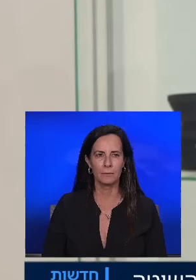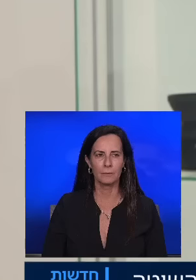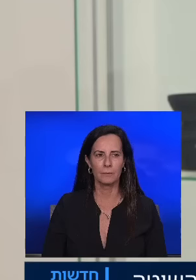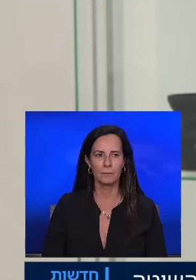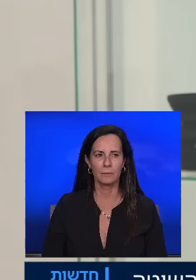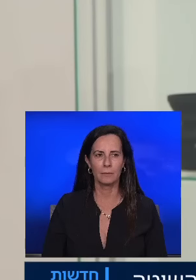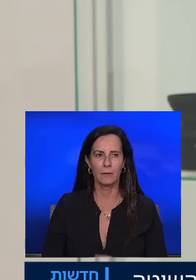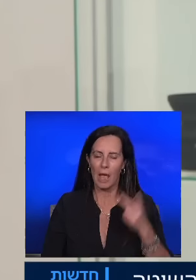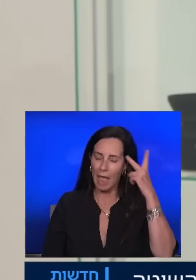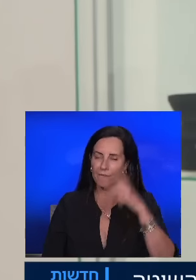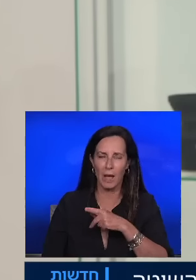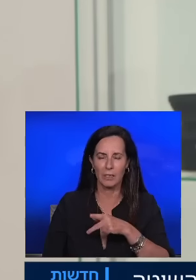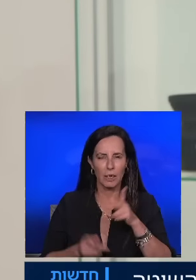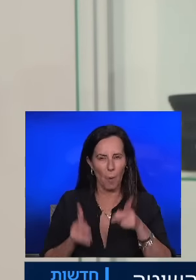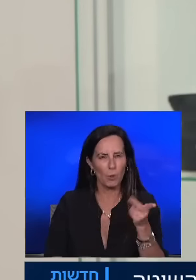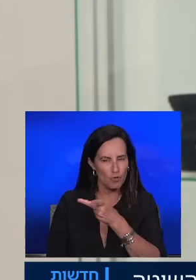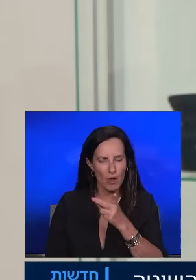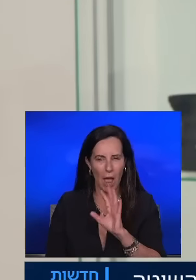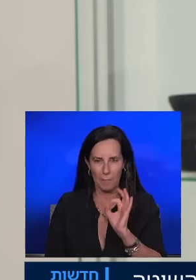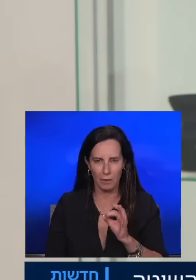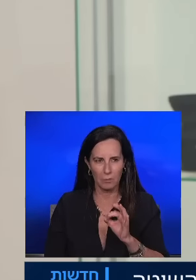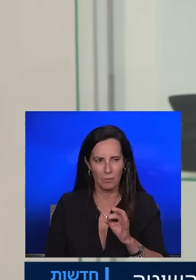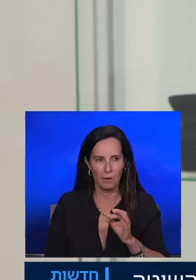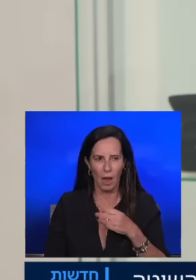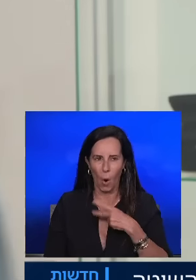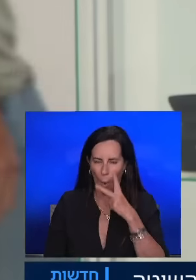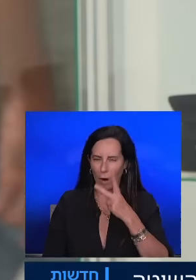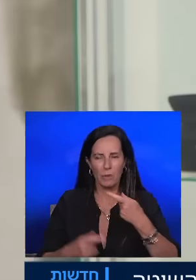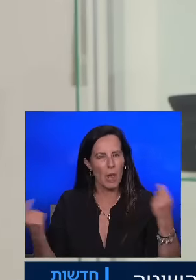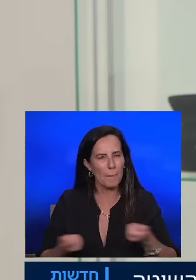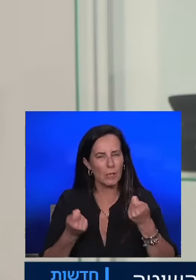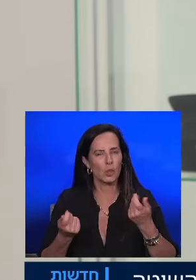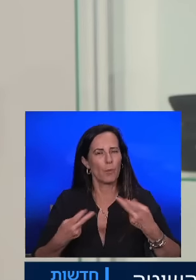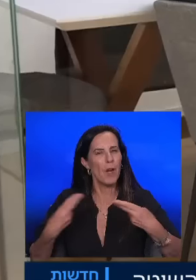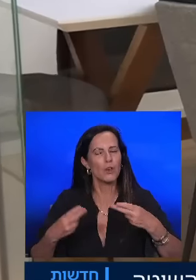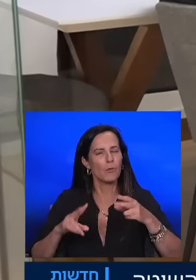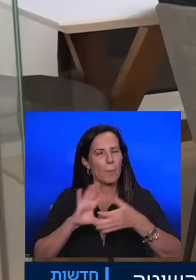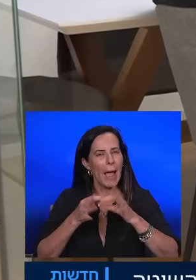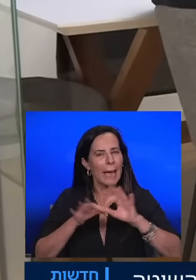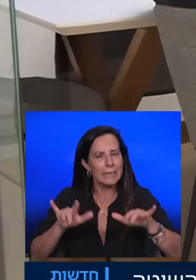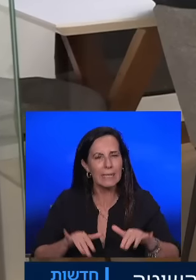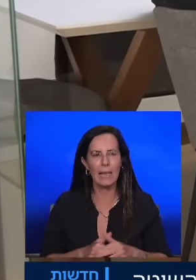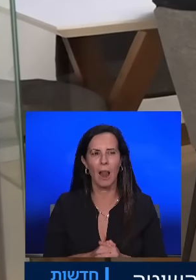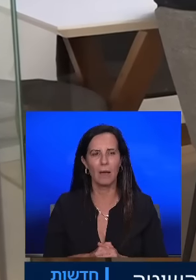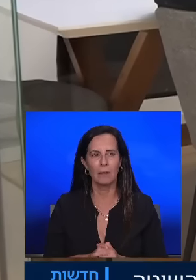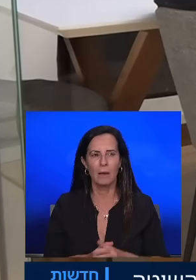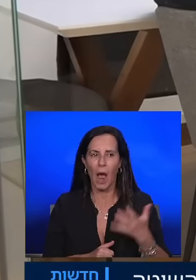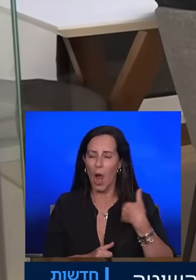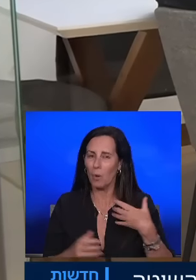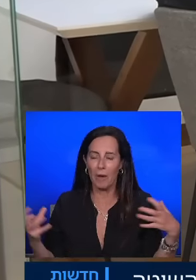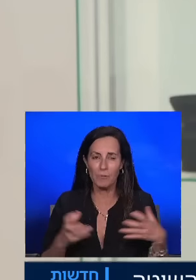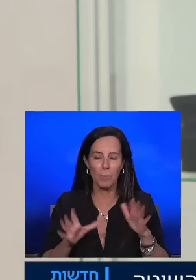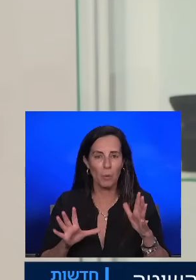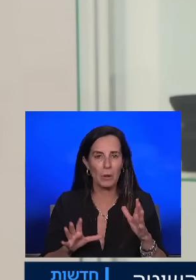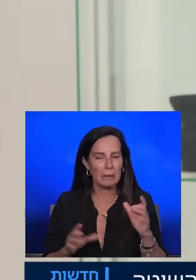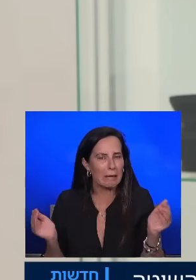הבנתי את הפוטנציאל של דניס, של מישל, בכלל אנחנו חיים את העולם הזה של הפרסום והשיווק והדיגיטל. היה לנו חברה מאוד